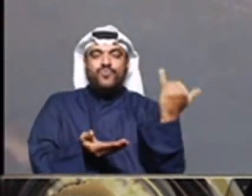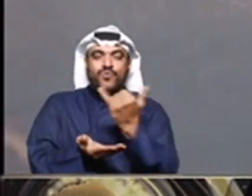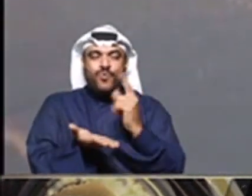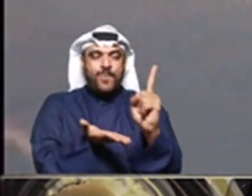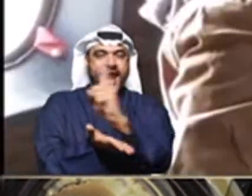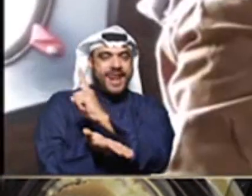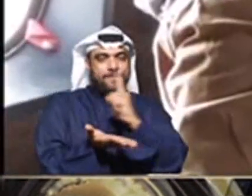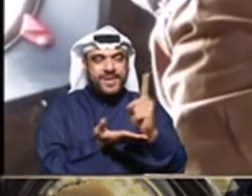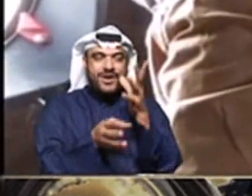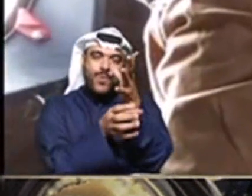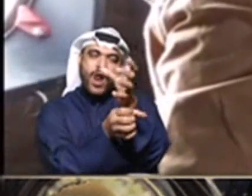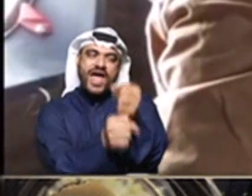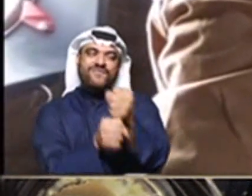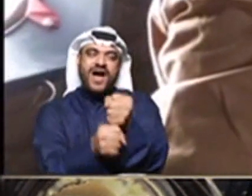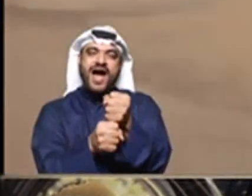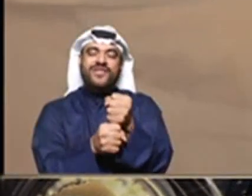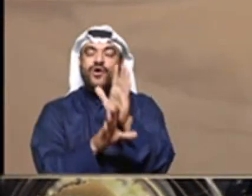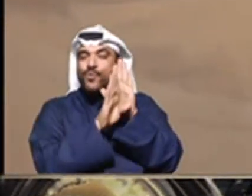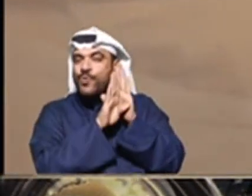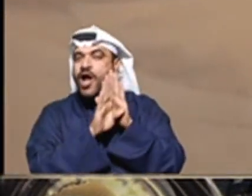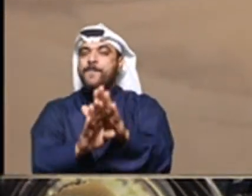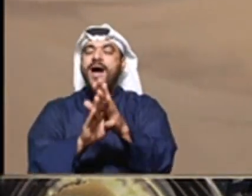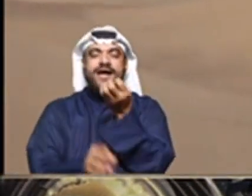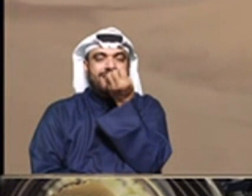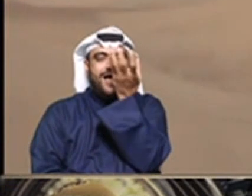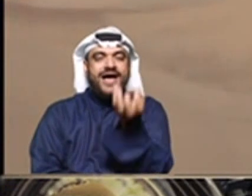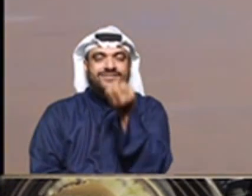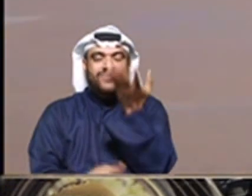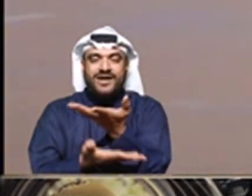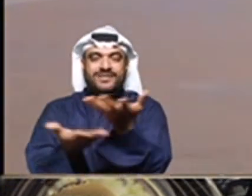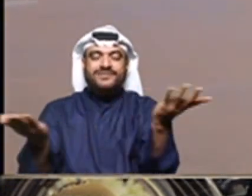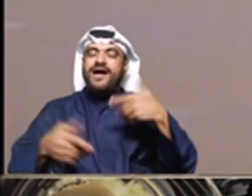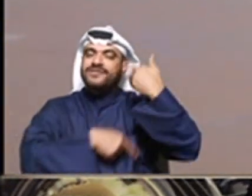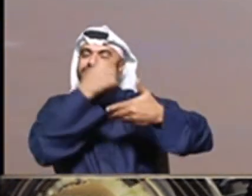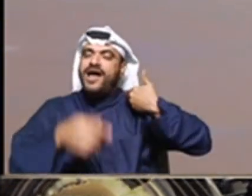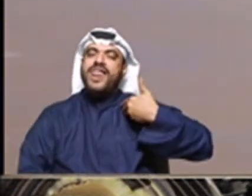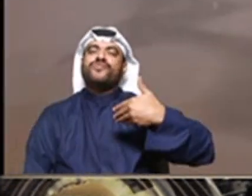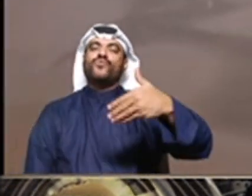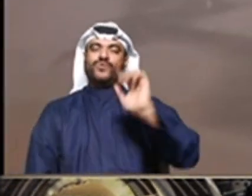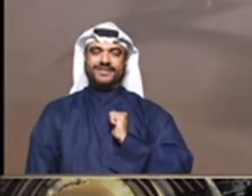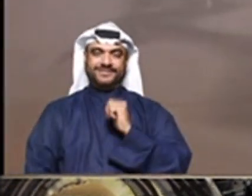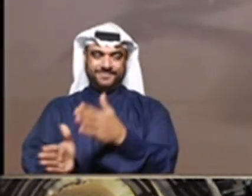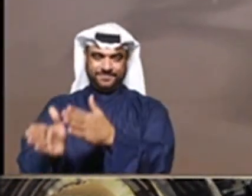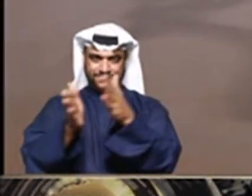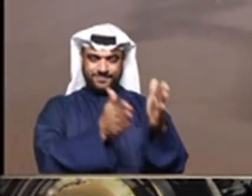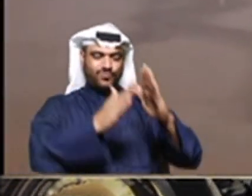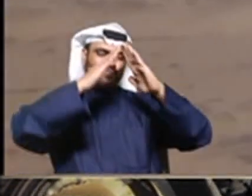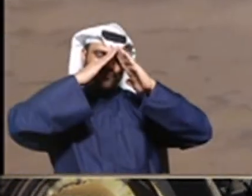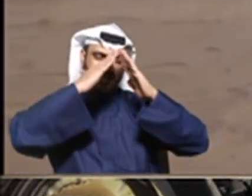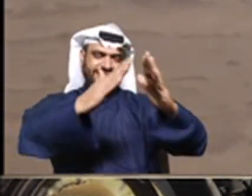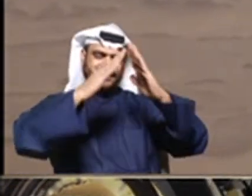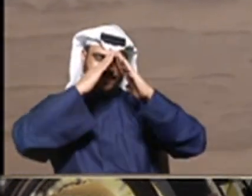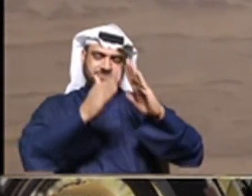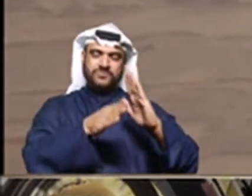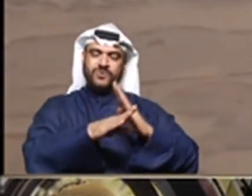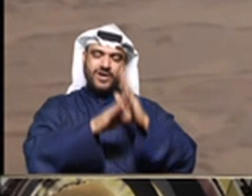البيئية والحفاظ عليها وحماية مواردها الطبيعية لضمان استدامتها. كما أثنى الشيخ عبد الله